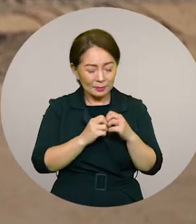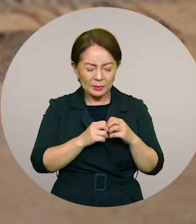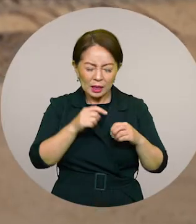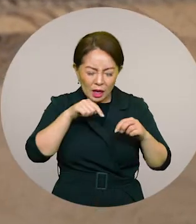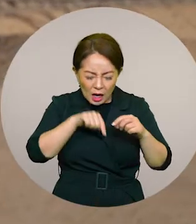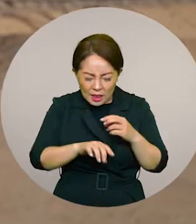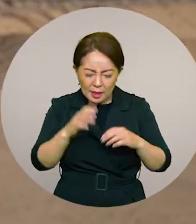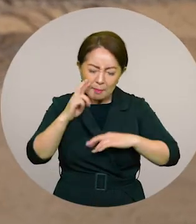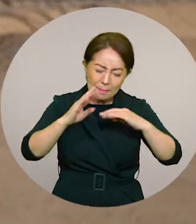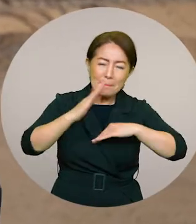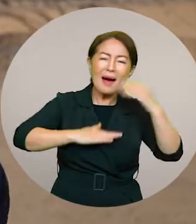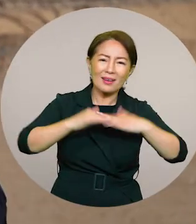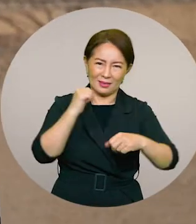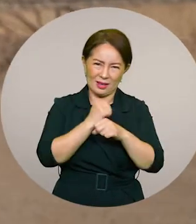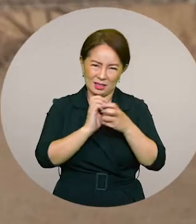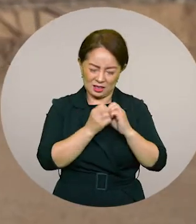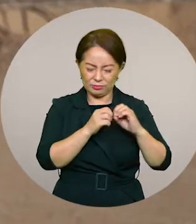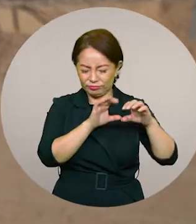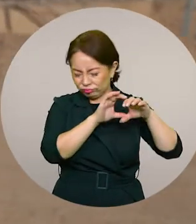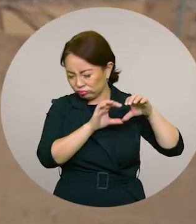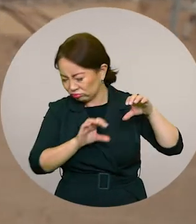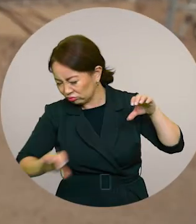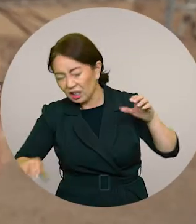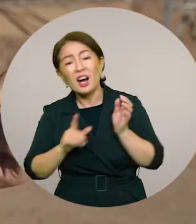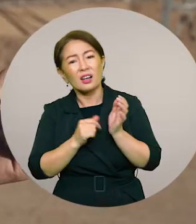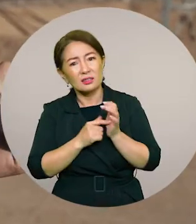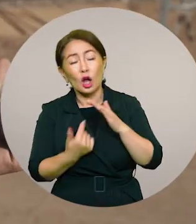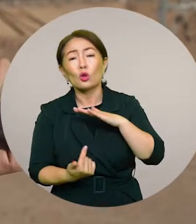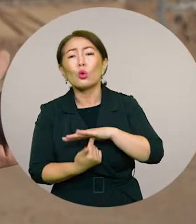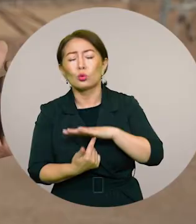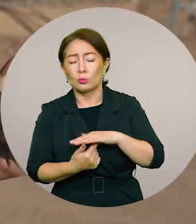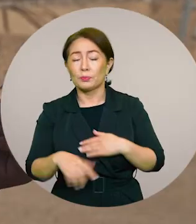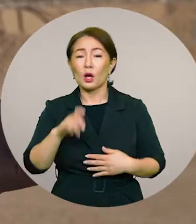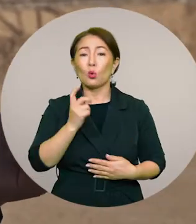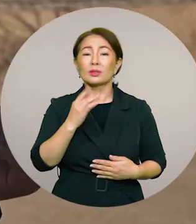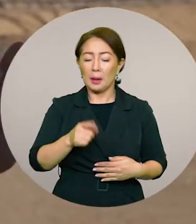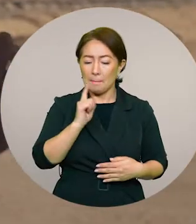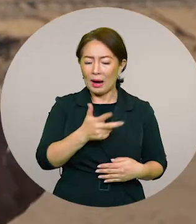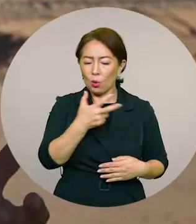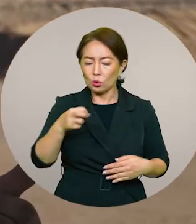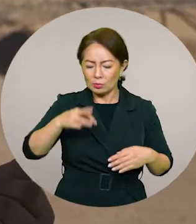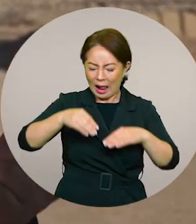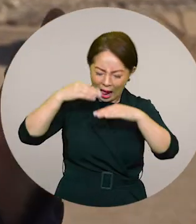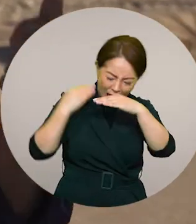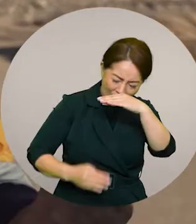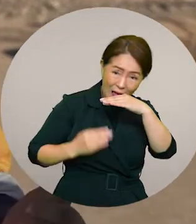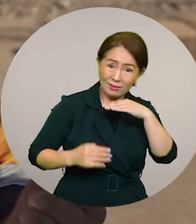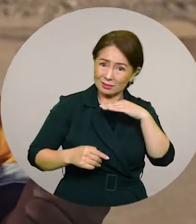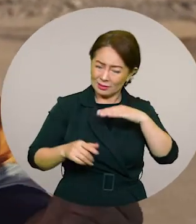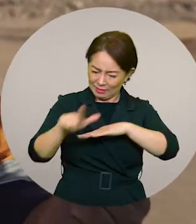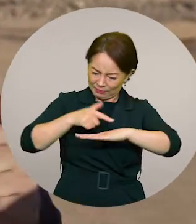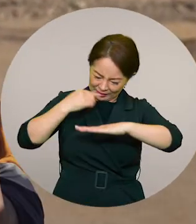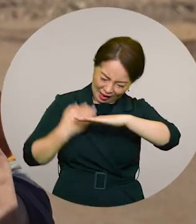тийм нарийн төвхтэй ажил бас хийгдэнэ. Тулгуур гэж яриад түрүүний миний ярьж байгаа маань болохоор өдрийг одоо 1300 м гэдэг бол маш хүн гэсэн. Энэ